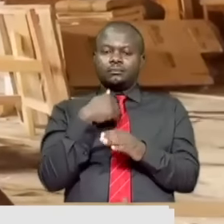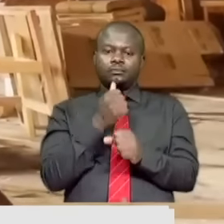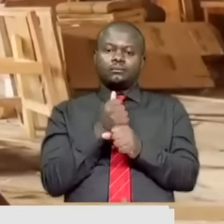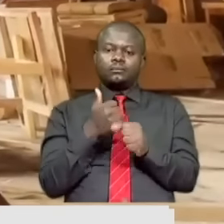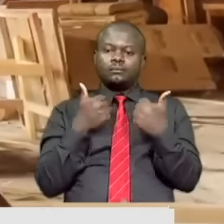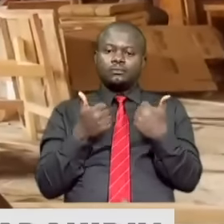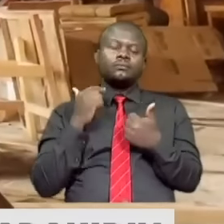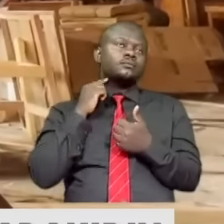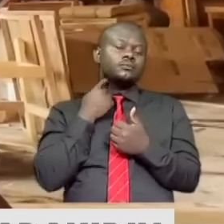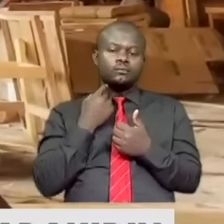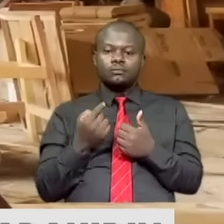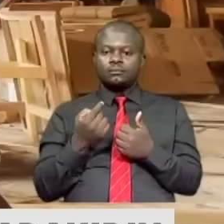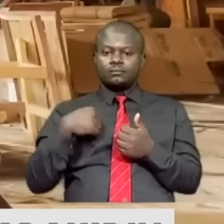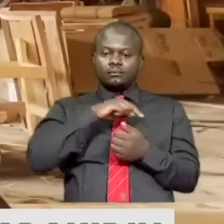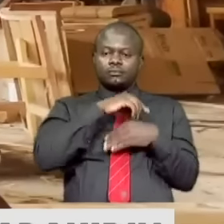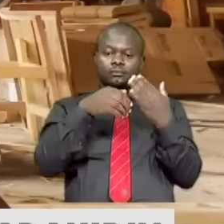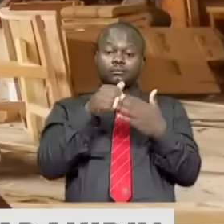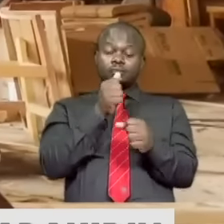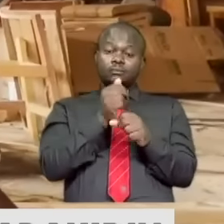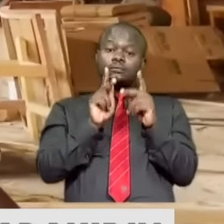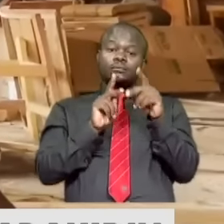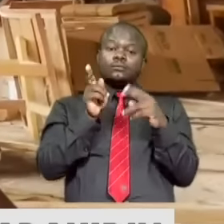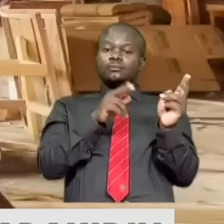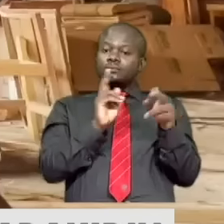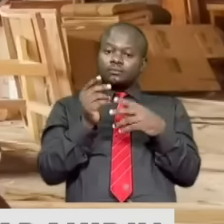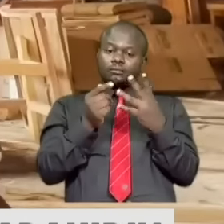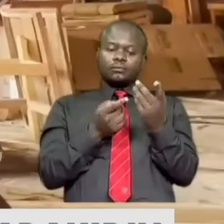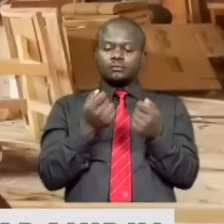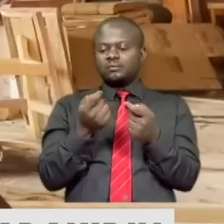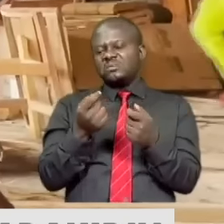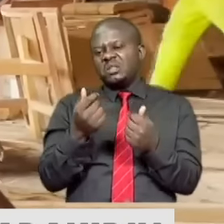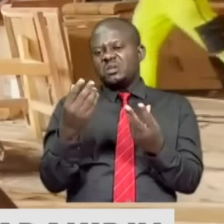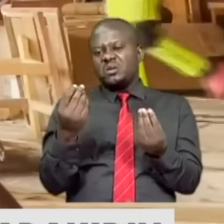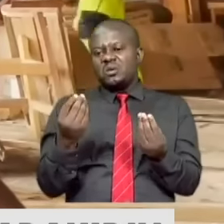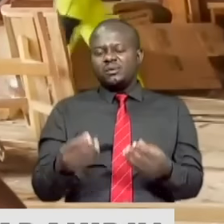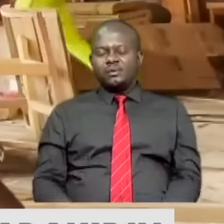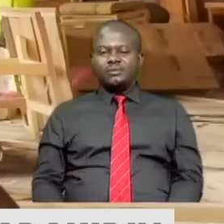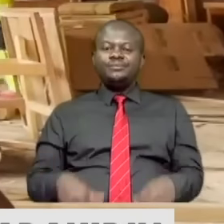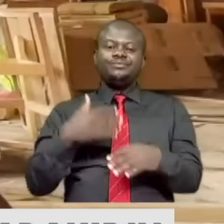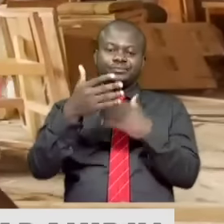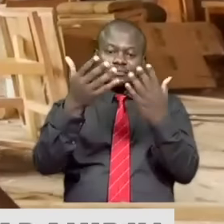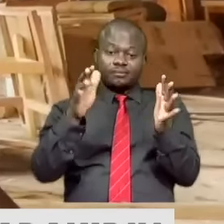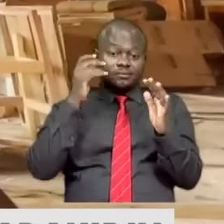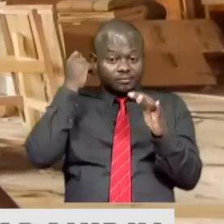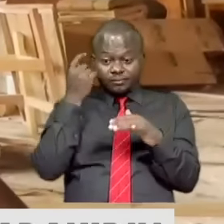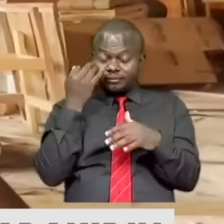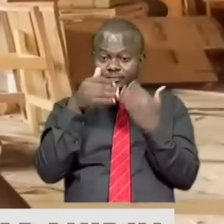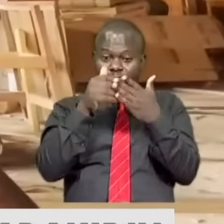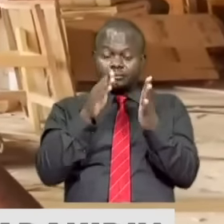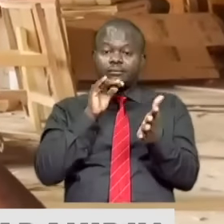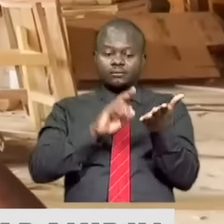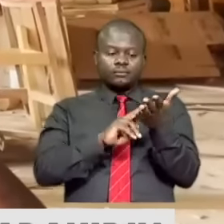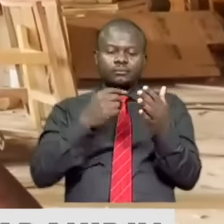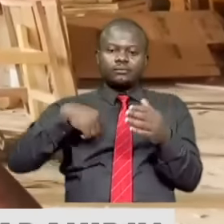kabyibushye. Twebwe ni ugukorera abaturage utuntu tuje gutya bikarangira nyine. Ubwo urumva umuturage atakoresheje